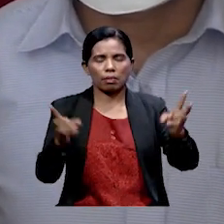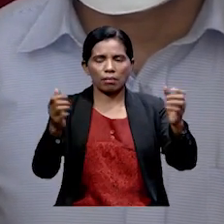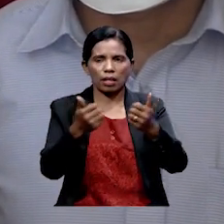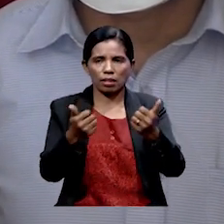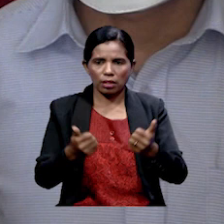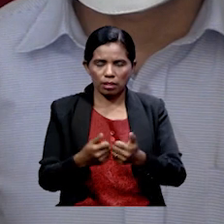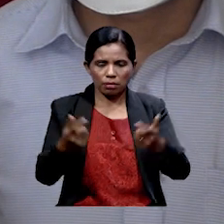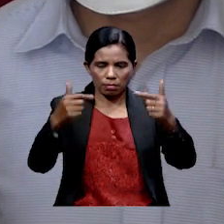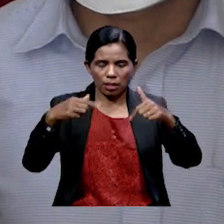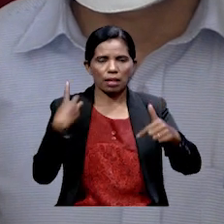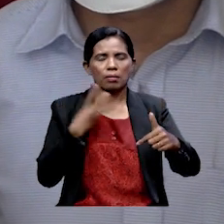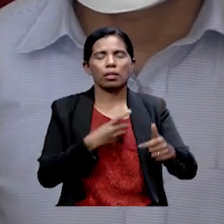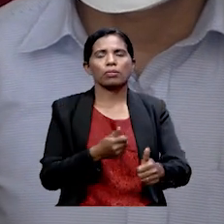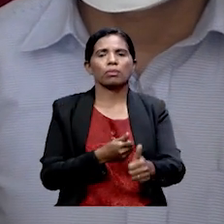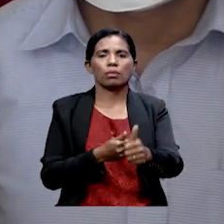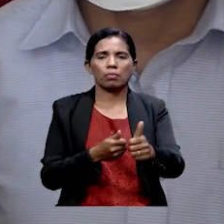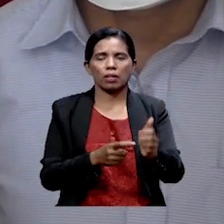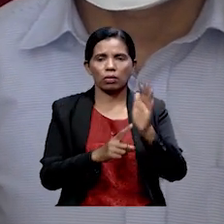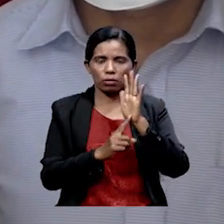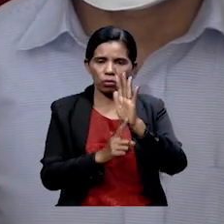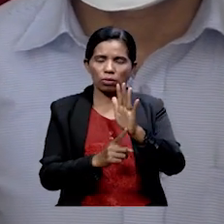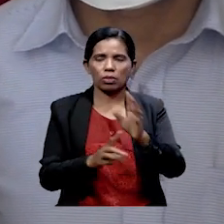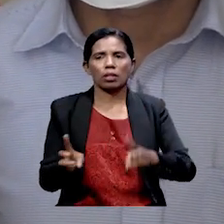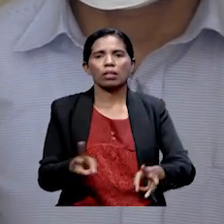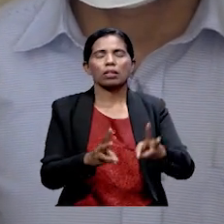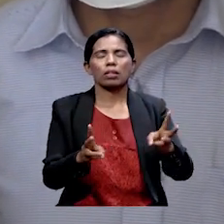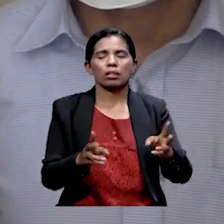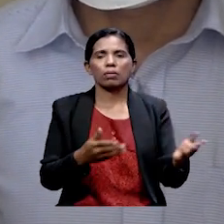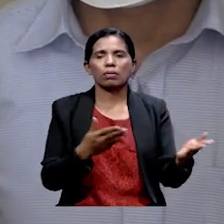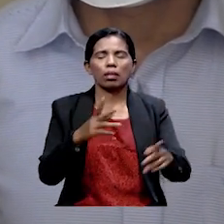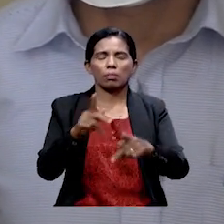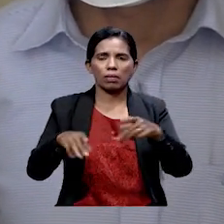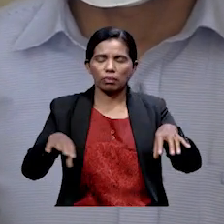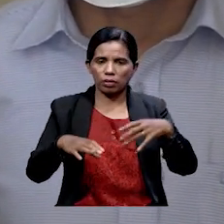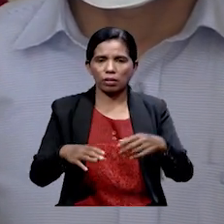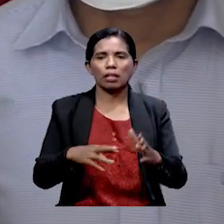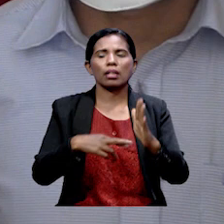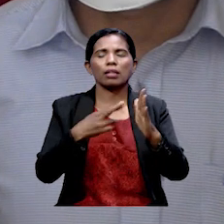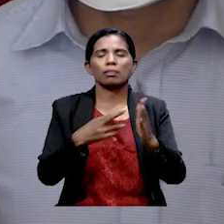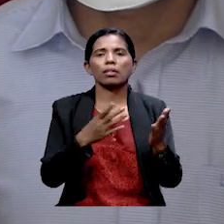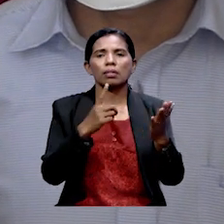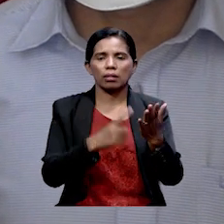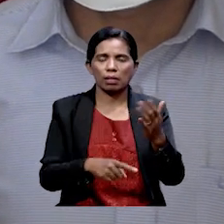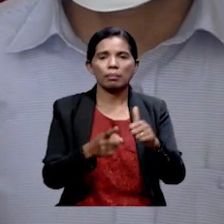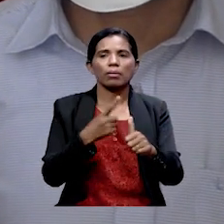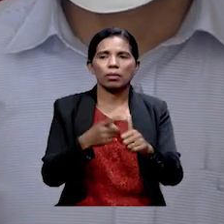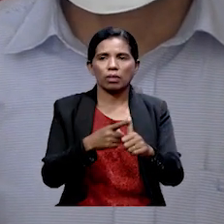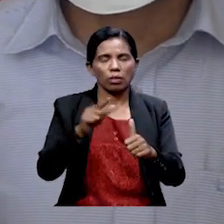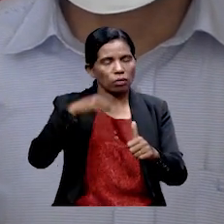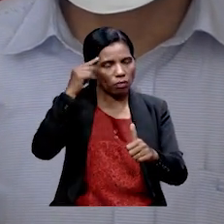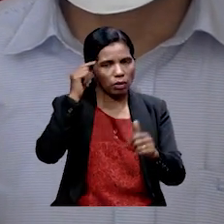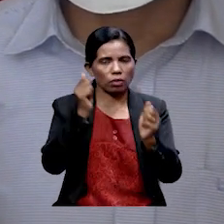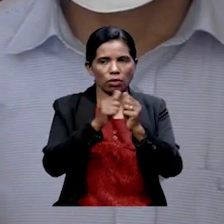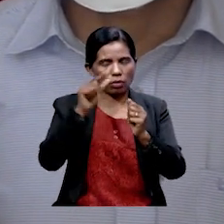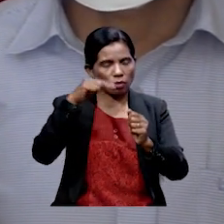hatudu dalang atluri ema ba servisu rai liur ni regras ni mai dana be primero ita tluri ema ba gobernu ho gobernu ten